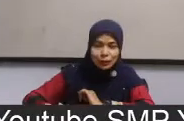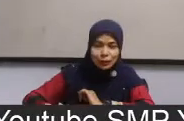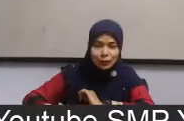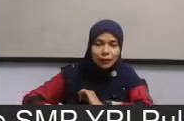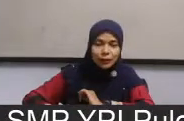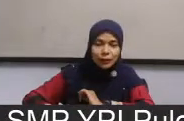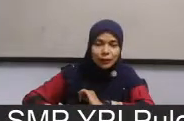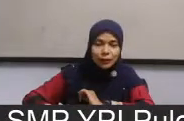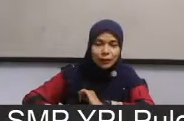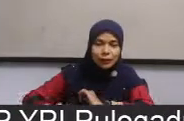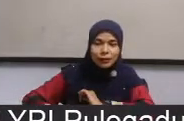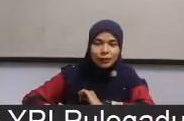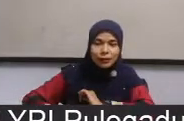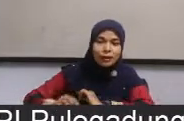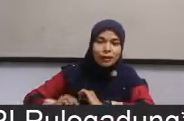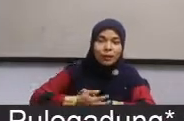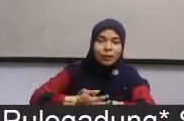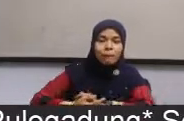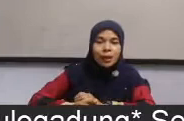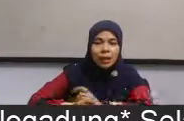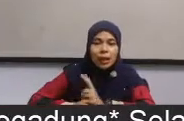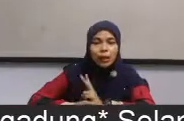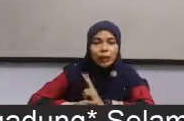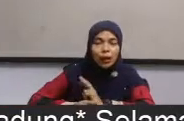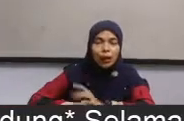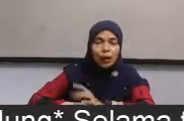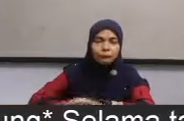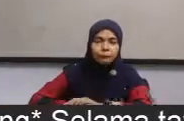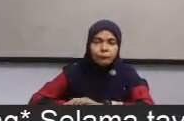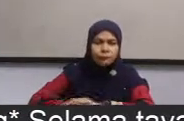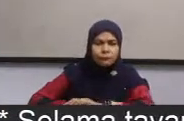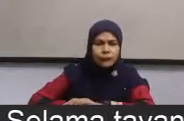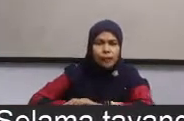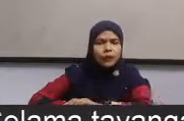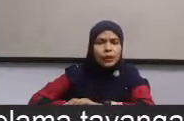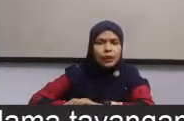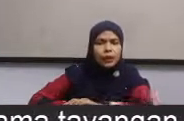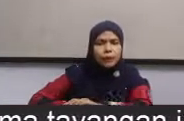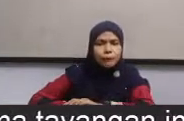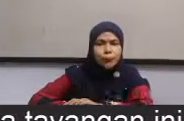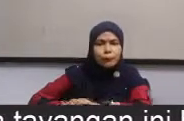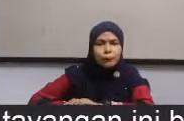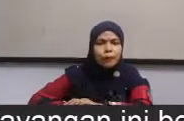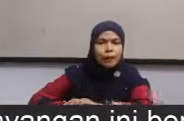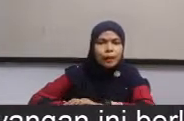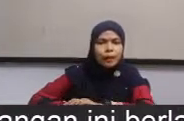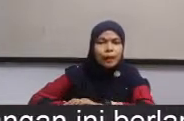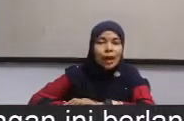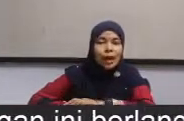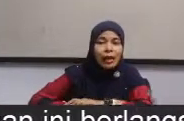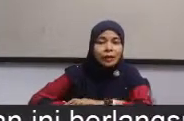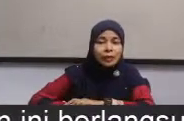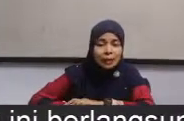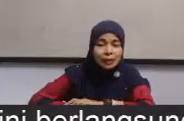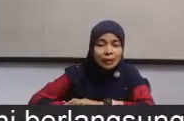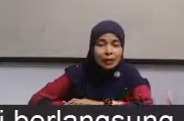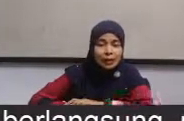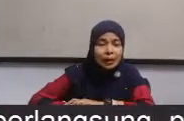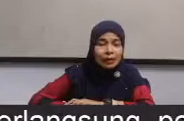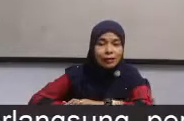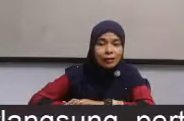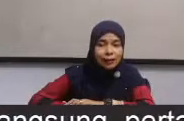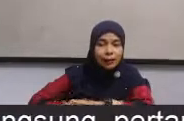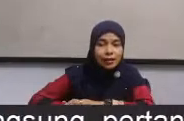nih teman-temannya yang lainnya nggak bisa lihat gambarnya ya yang kedua yang kedua dalam mempromosikan budaya asli